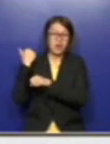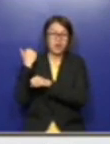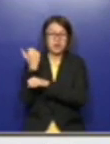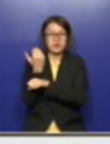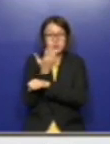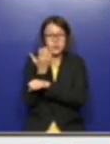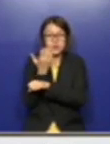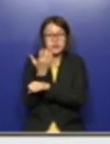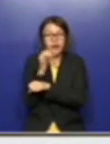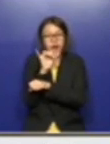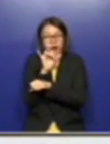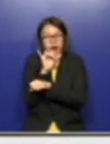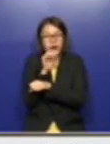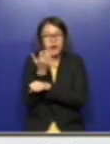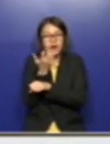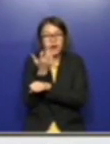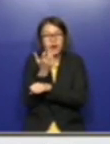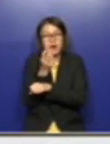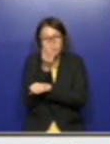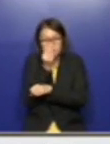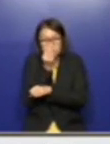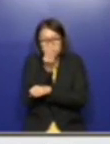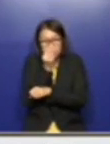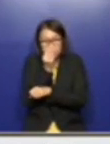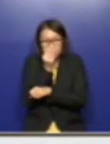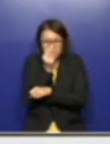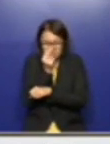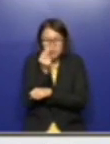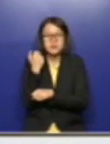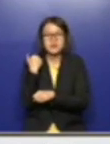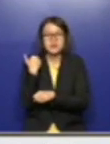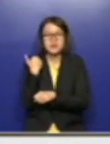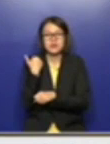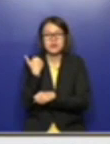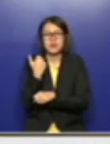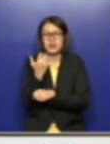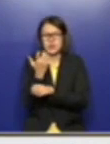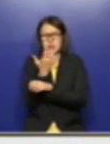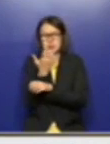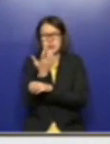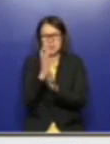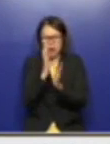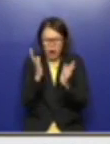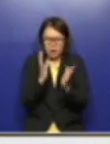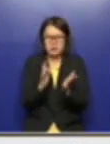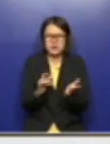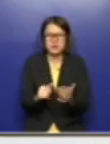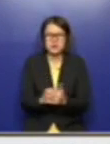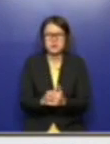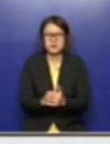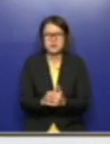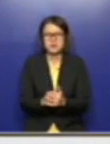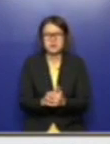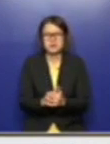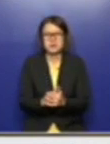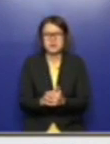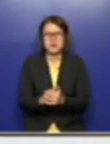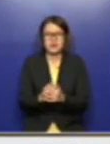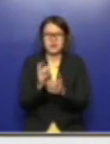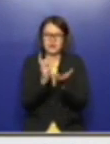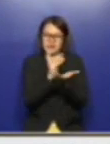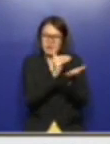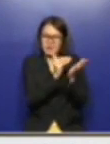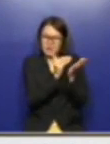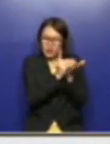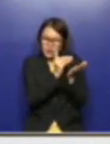อลเนี่ยผมก็ยังพอเฝ้าติดตามเลยครับแต่ว่าตอนนี้ทีวีเยอะเหลือเกินยิ่งไม่นับรวมทีวีดาวเทียมท่านประธานก